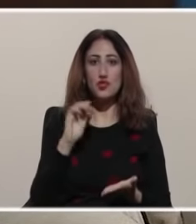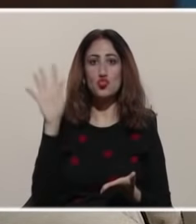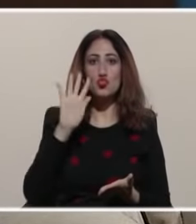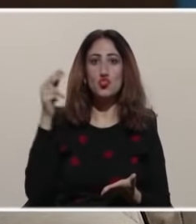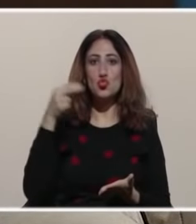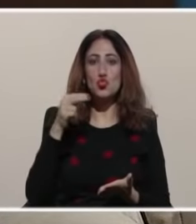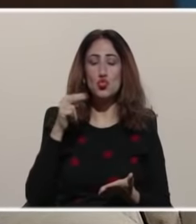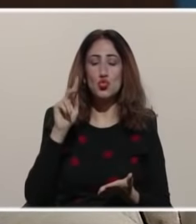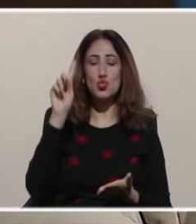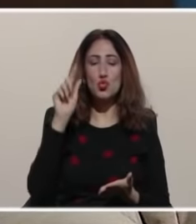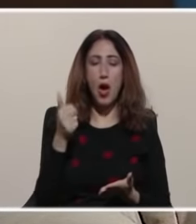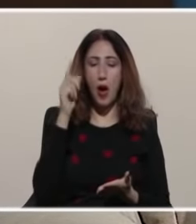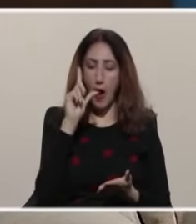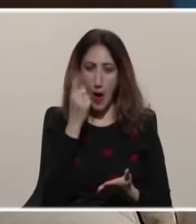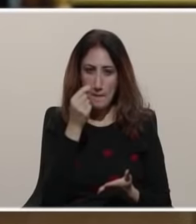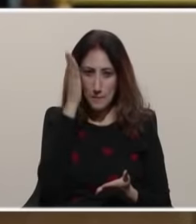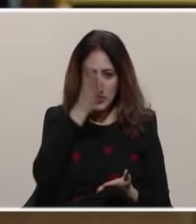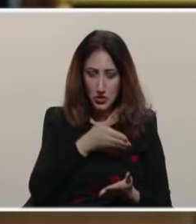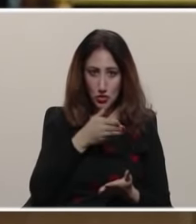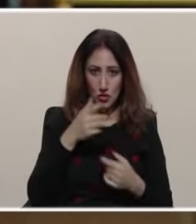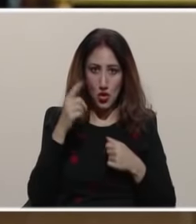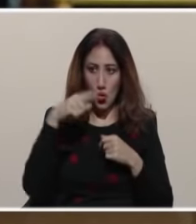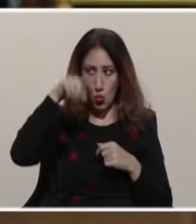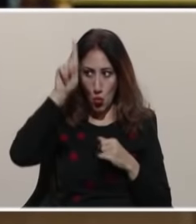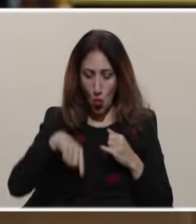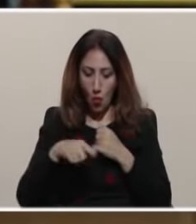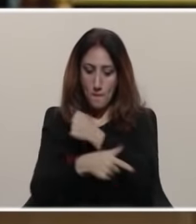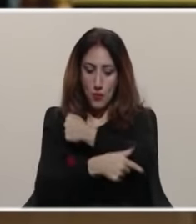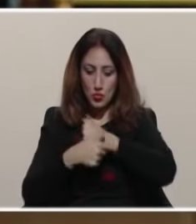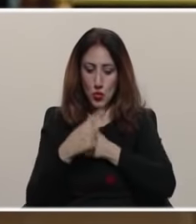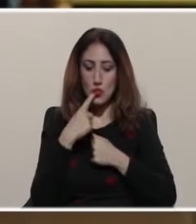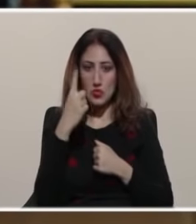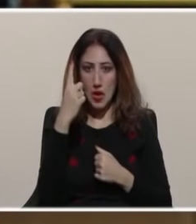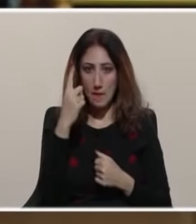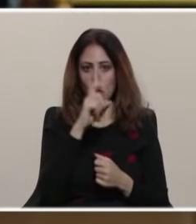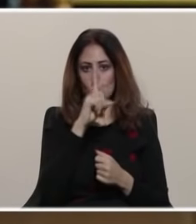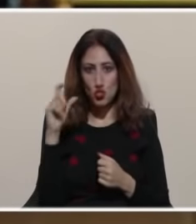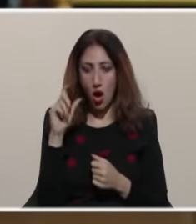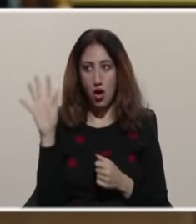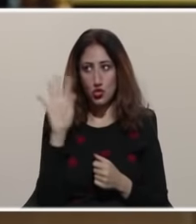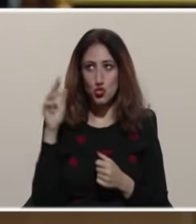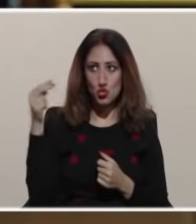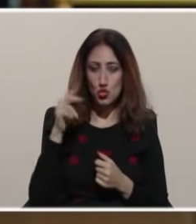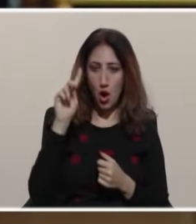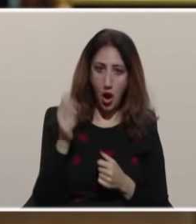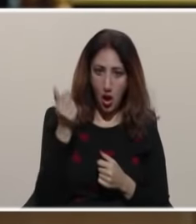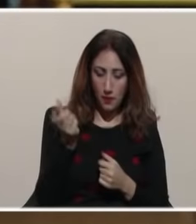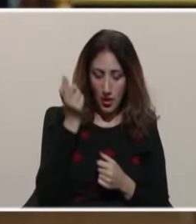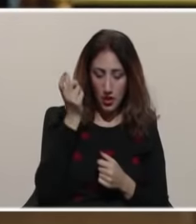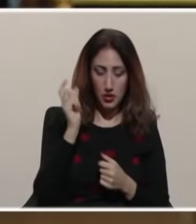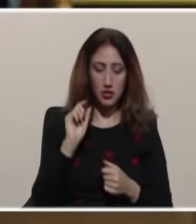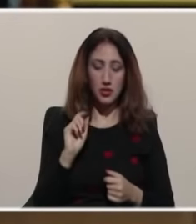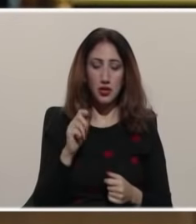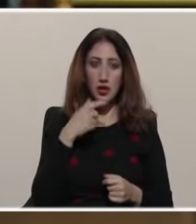ثلاث أوامر، رفع الأعمال اليومي أسبوعي وسنوي في شهر شعبان. في شهر شعبان. طيب، أمر الله سبحانه